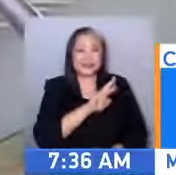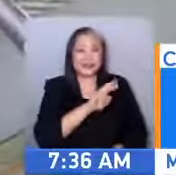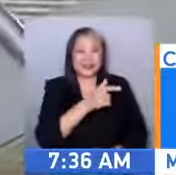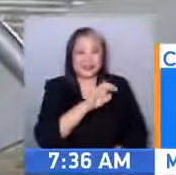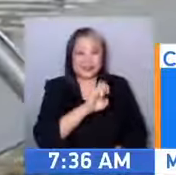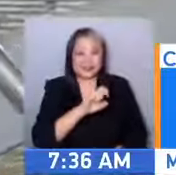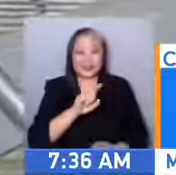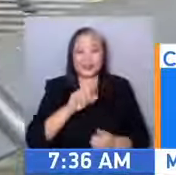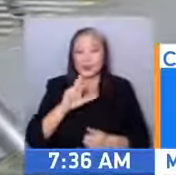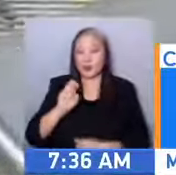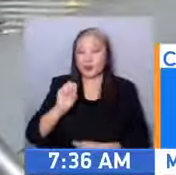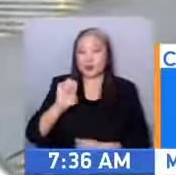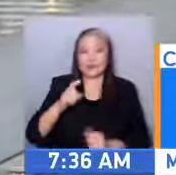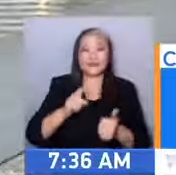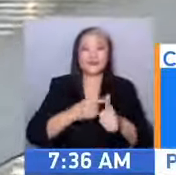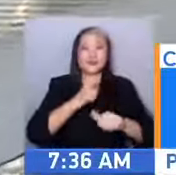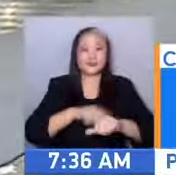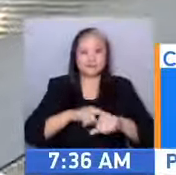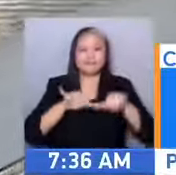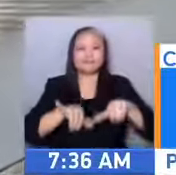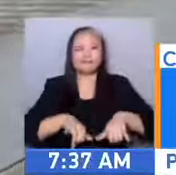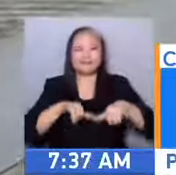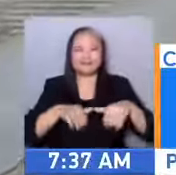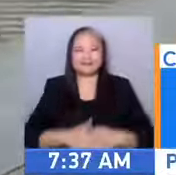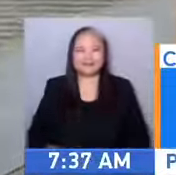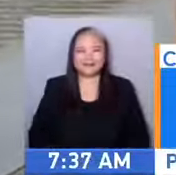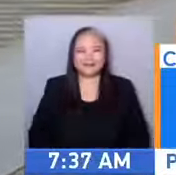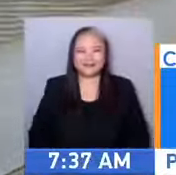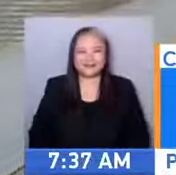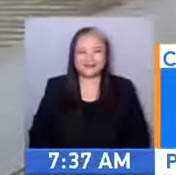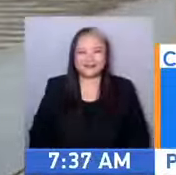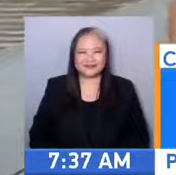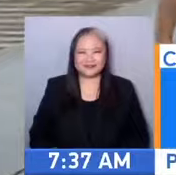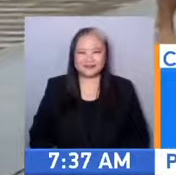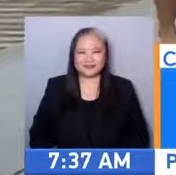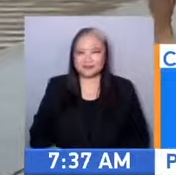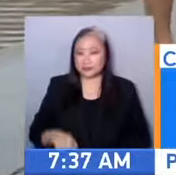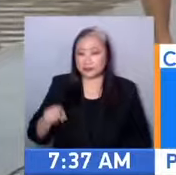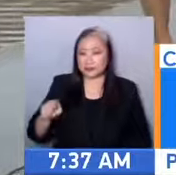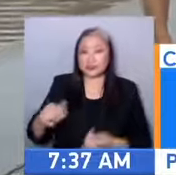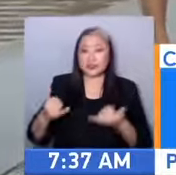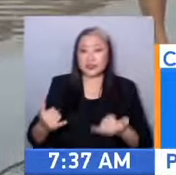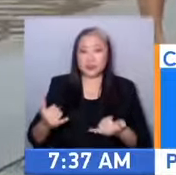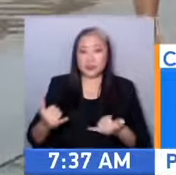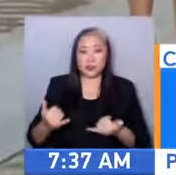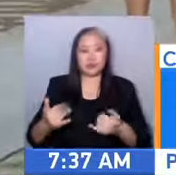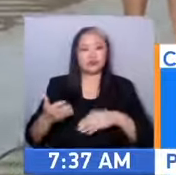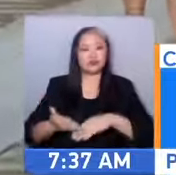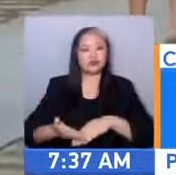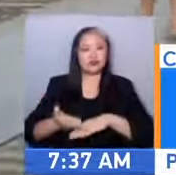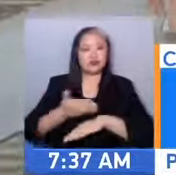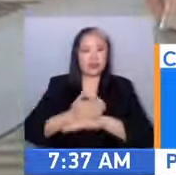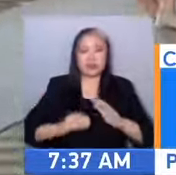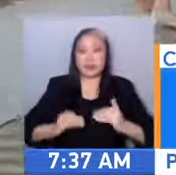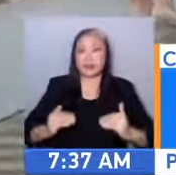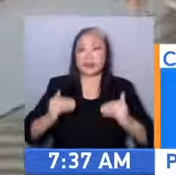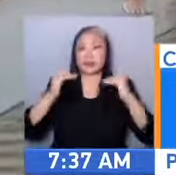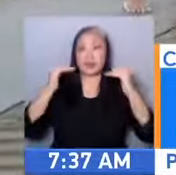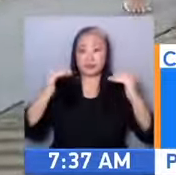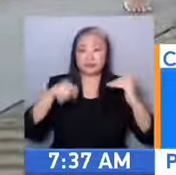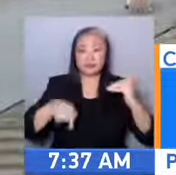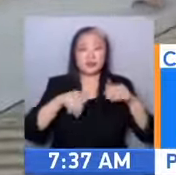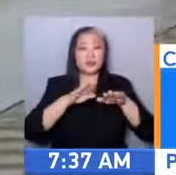sila mag-stay. Yes. Na, Coach. Ito po, ano ito na naman level na to, once I progress, yung mga mas malalaki mga bata, dito naman